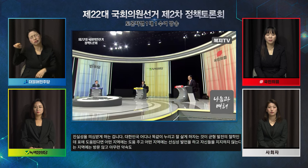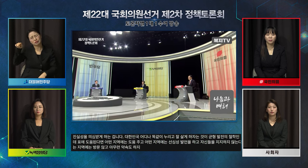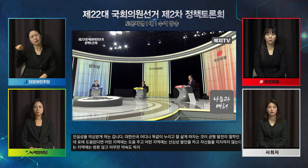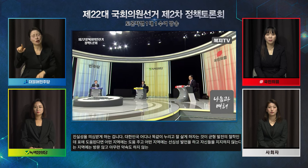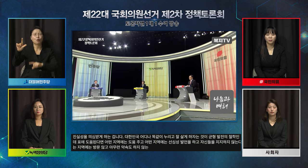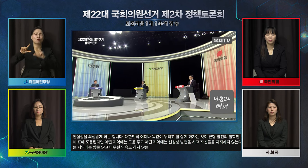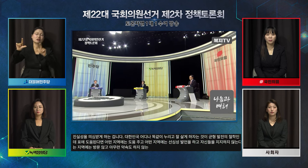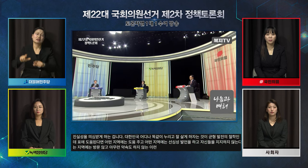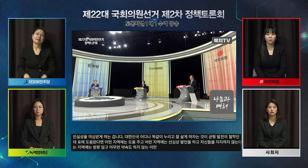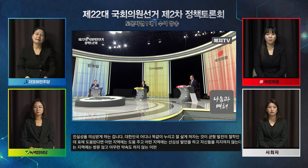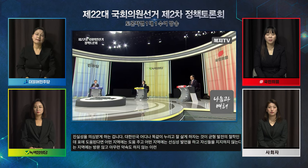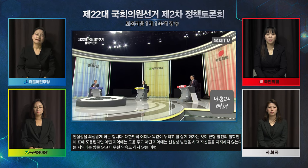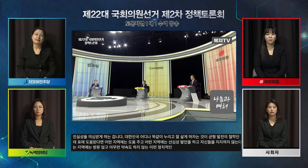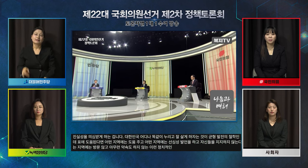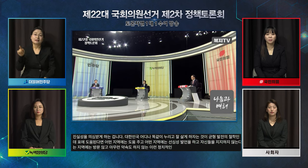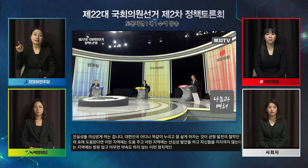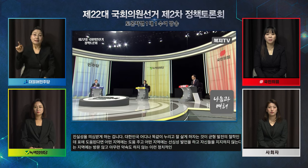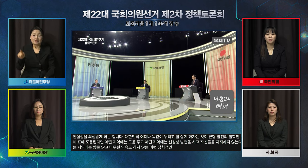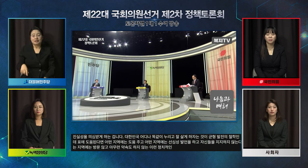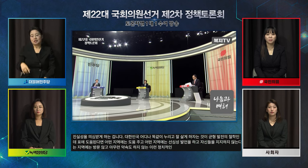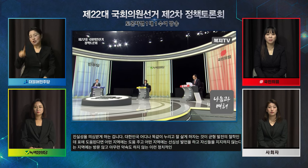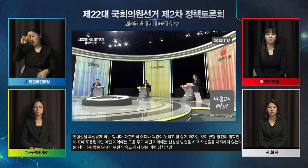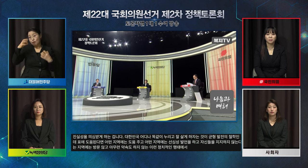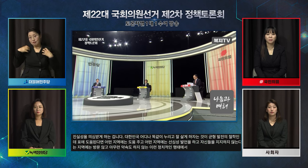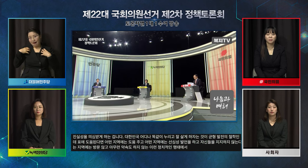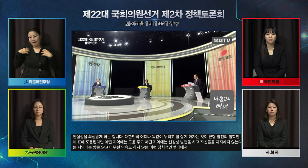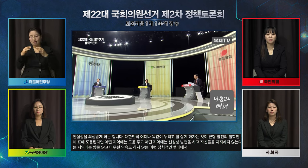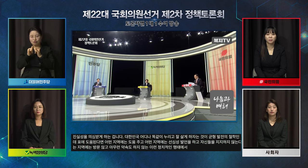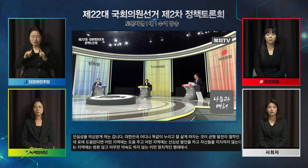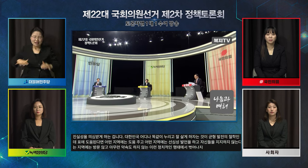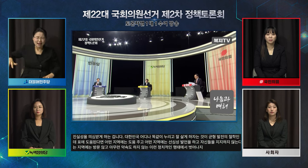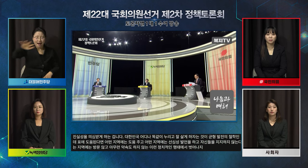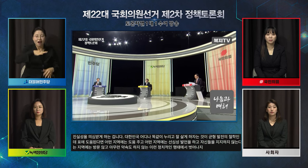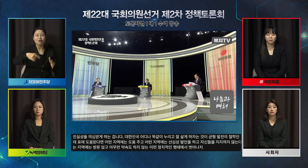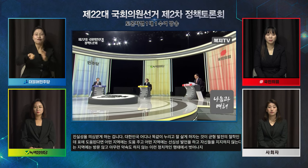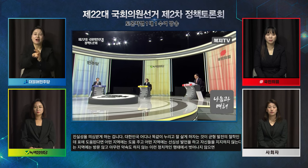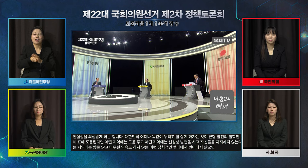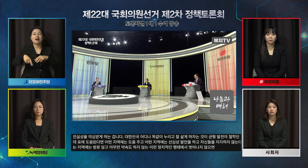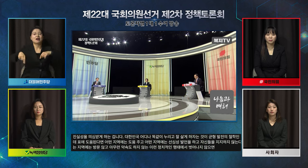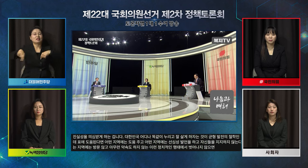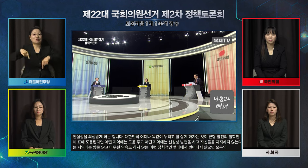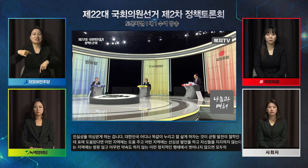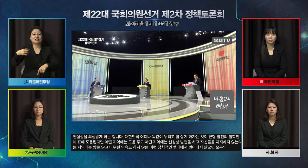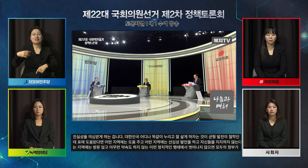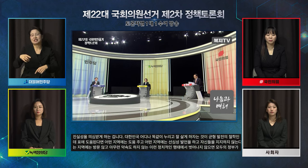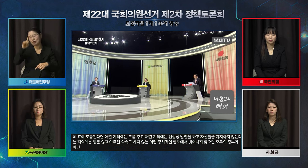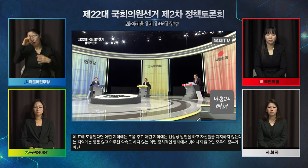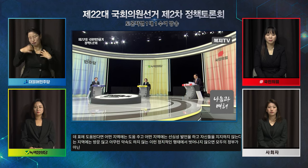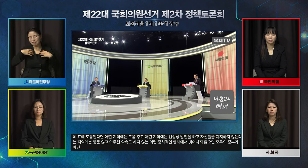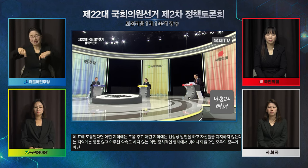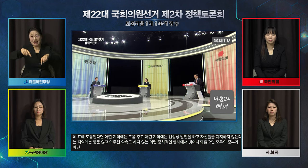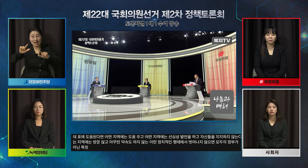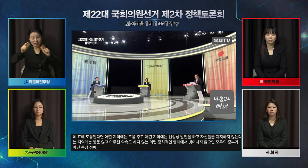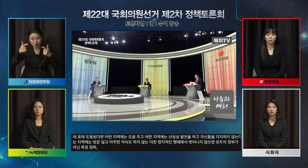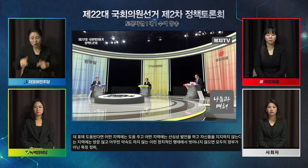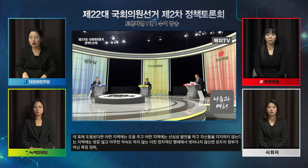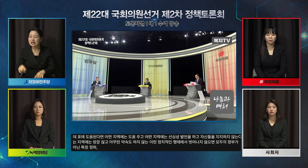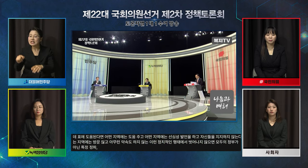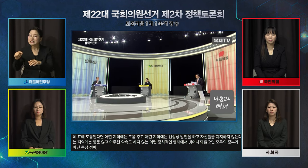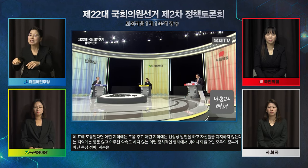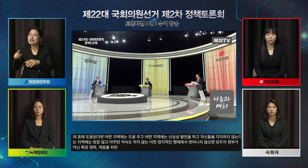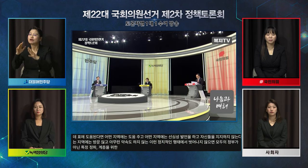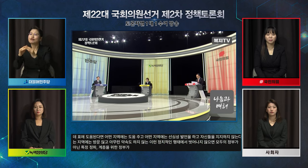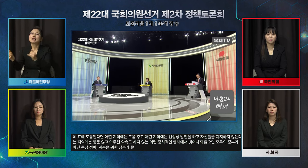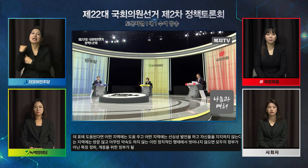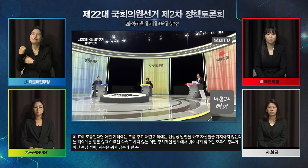않으면 결국은 모두의 정부가 아니라 특정 정당, 특정 정파, 특정 계층을 위한 정부가 될